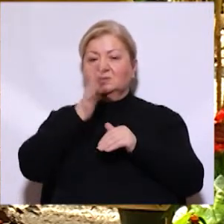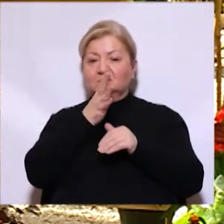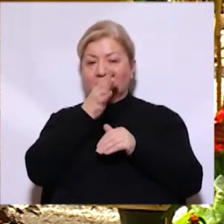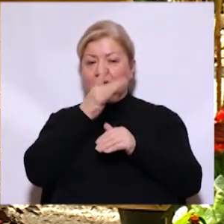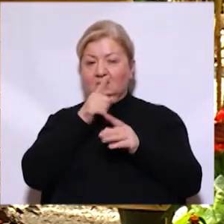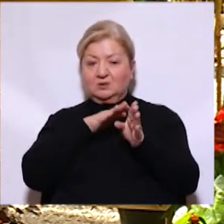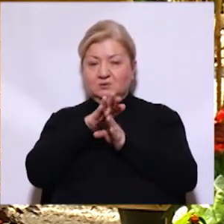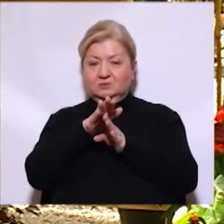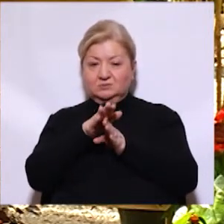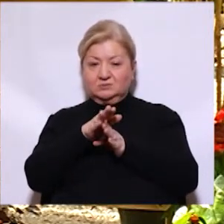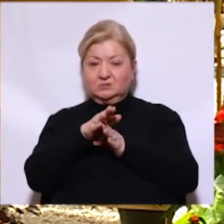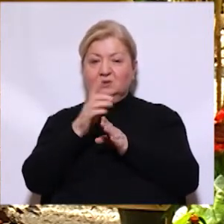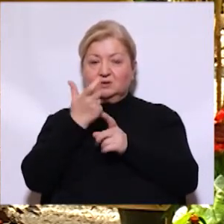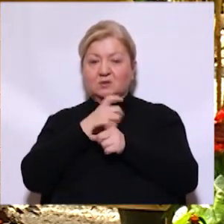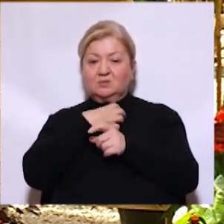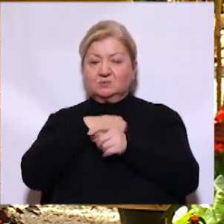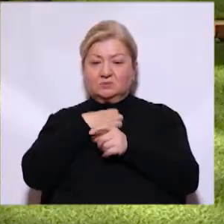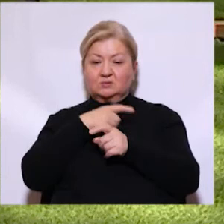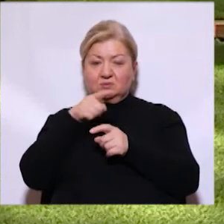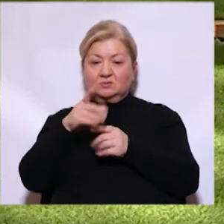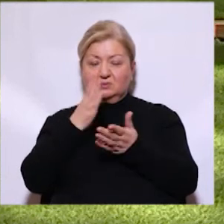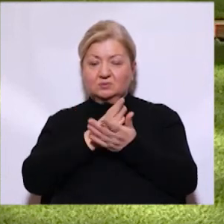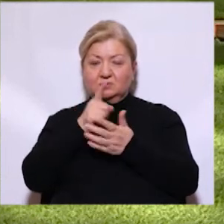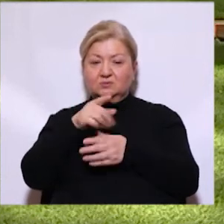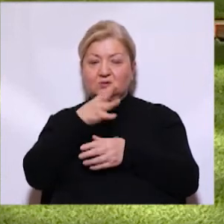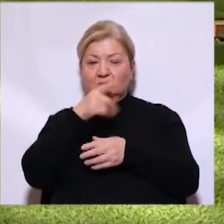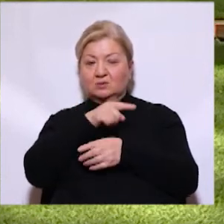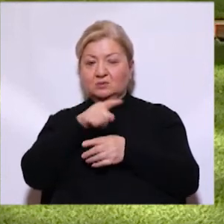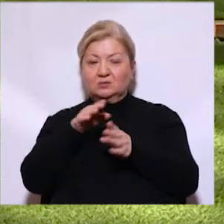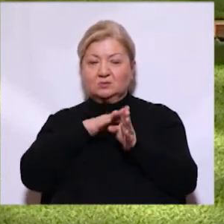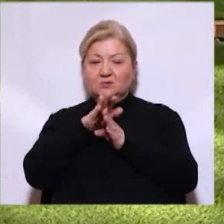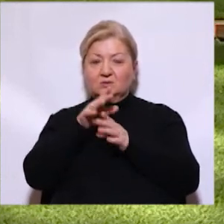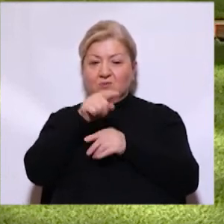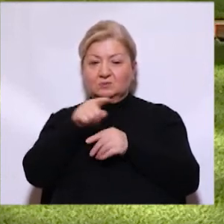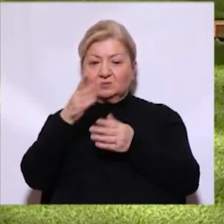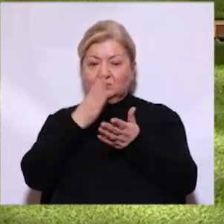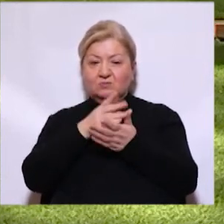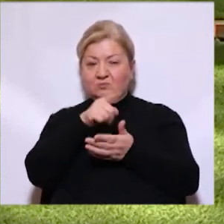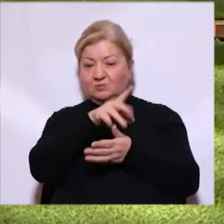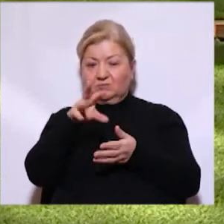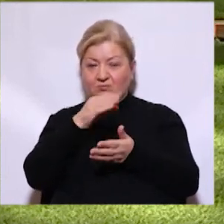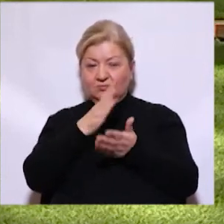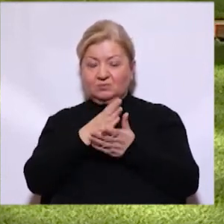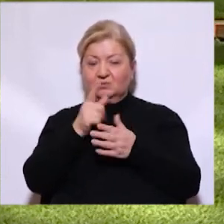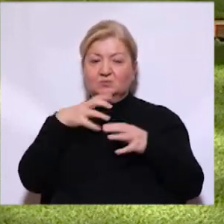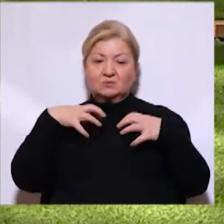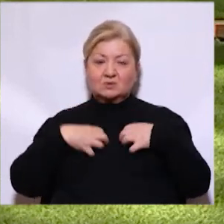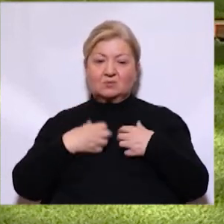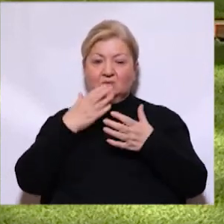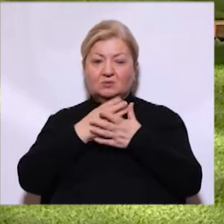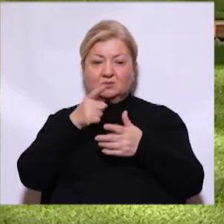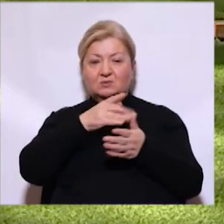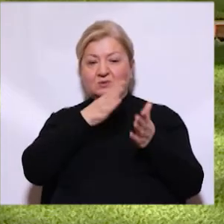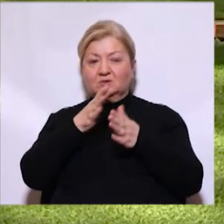ეს გარდატეხის ასაკი თან მნიშვნელოვანი არის, ის ასაკი არის, რა ასაკშიც ეხლა თქვენ ხართ, სამწუხაროა, რომ